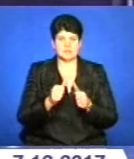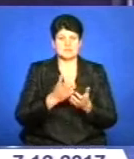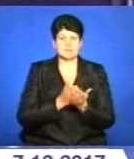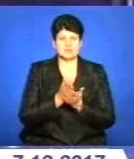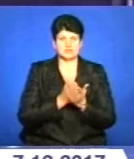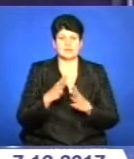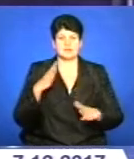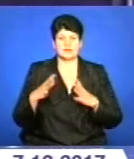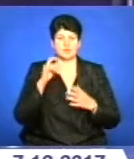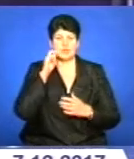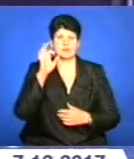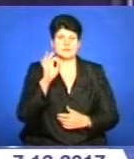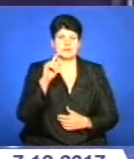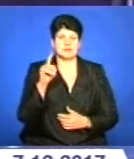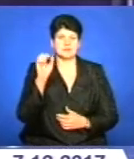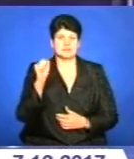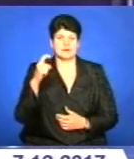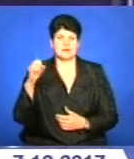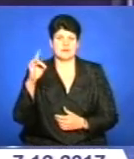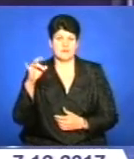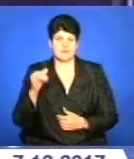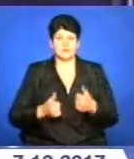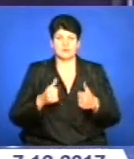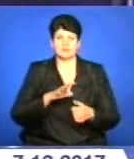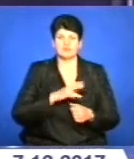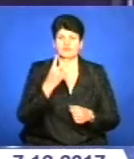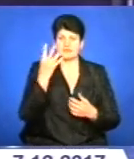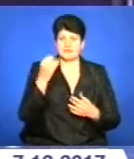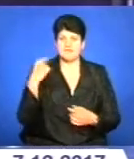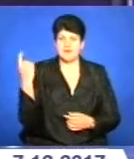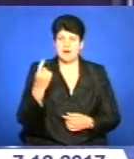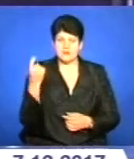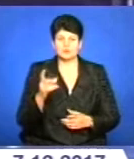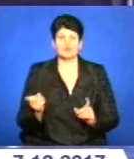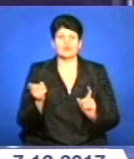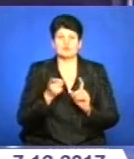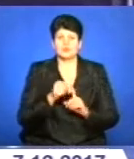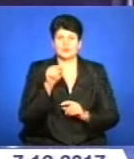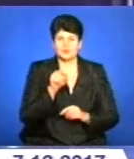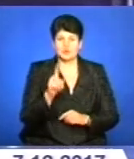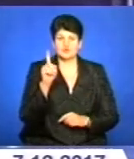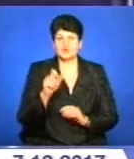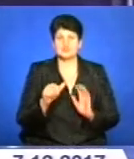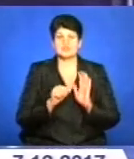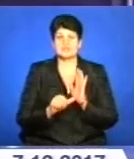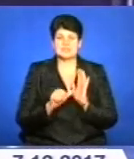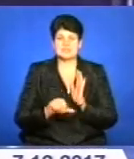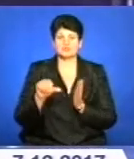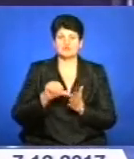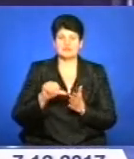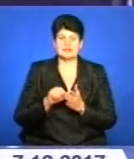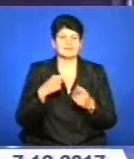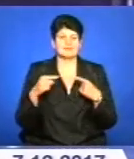Олександра Захарова. Турнір тривав 2 дні у Харкові. Долучилися до нього понад 160 учасників з